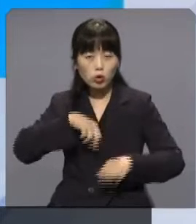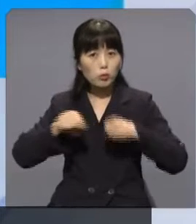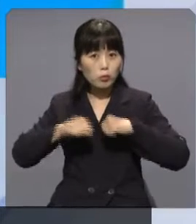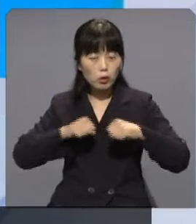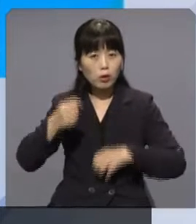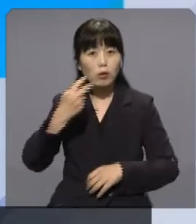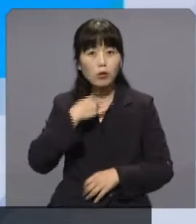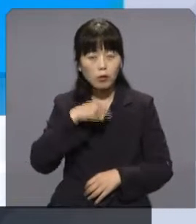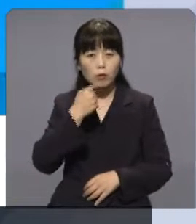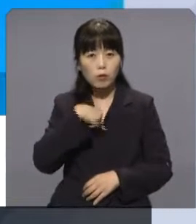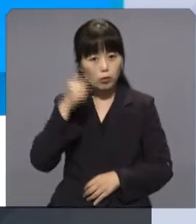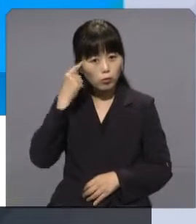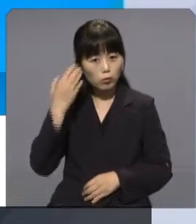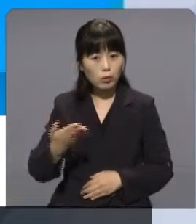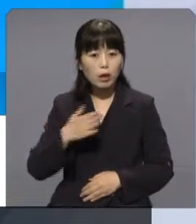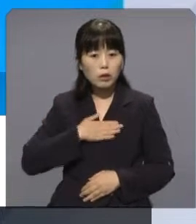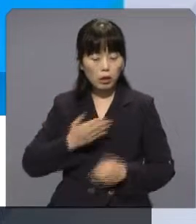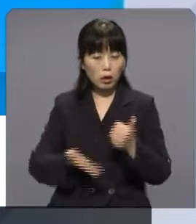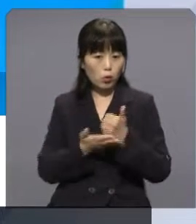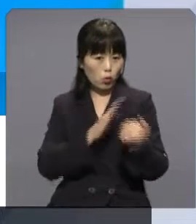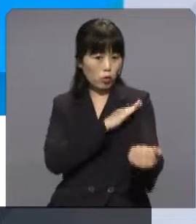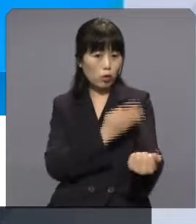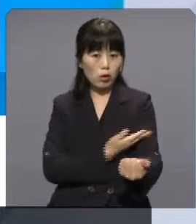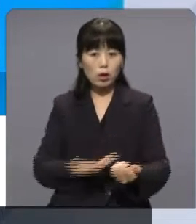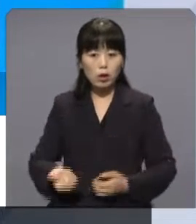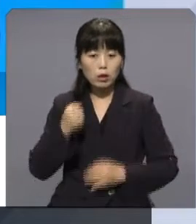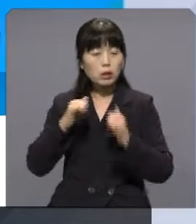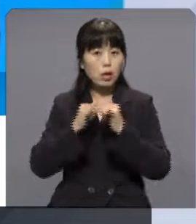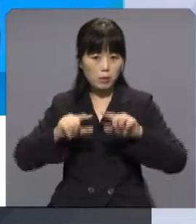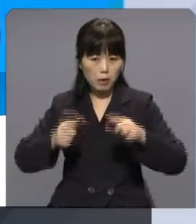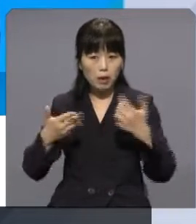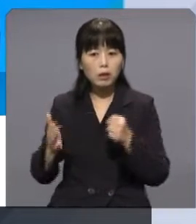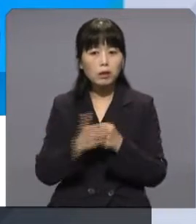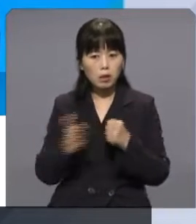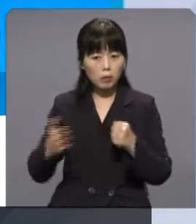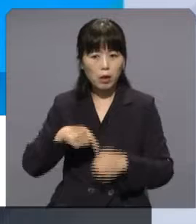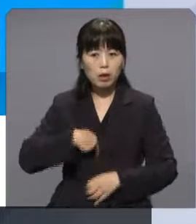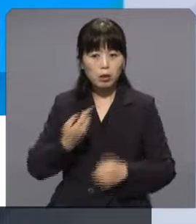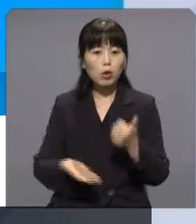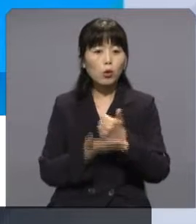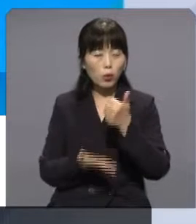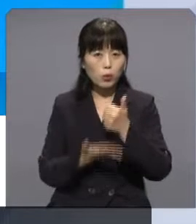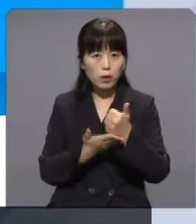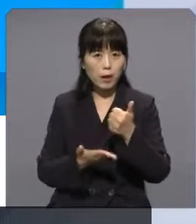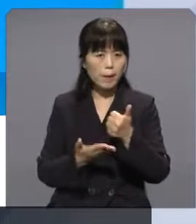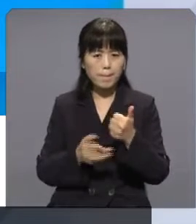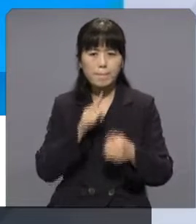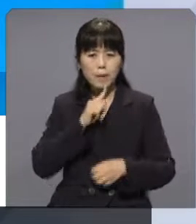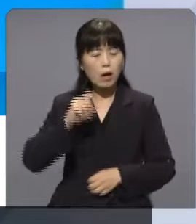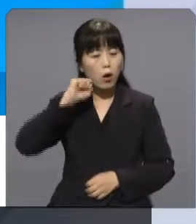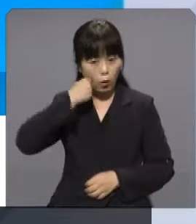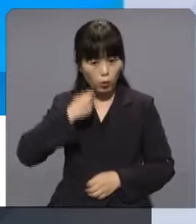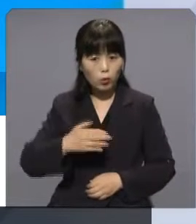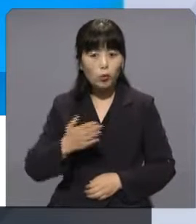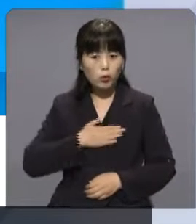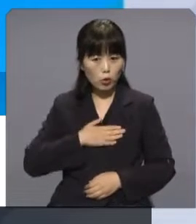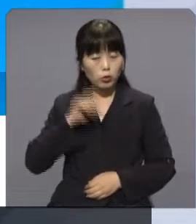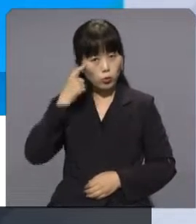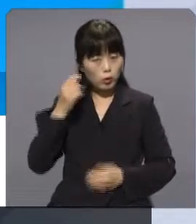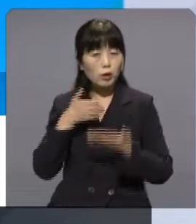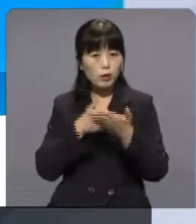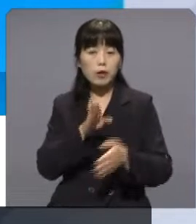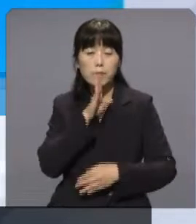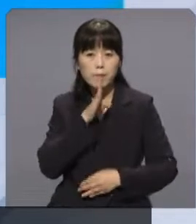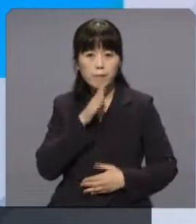플레이였구나. 제가 공천권을 가진 사람이 아니기 때문에 그걸 셀프 공천이라고 할 수는 없는 것이고요. 저도 의견을 낸